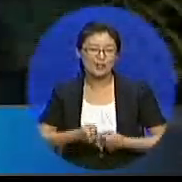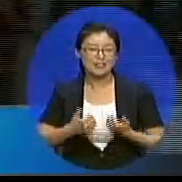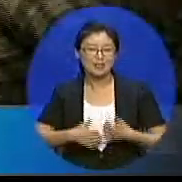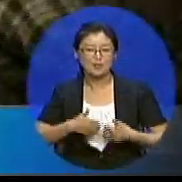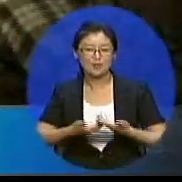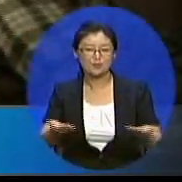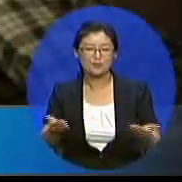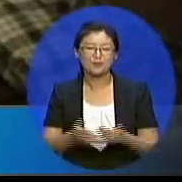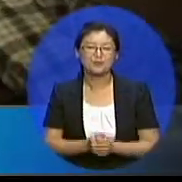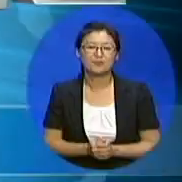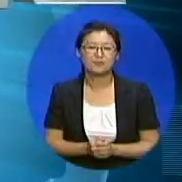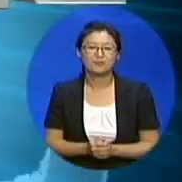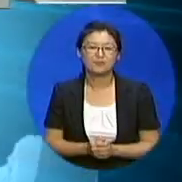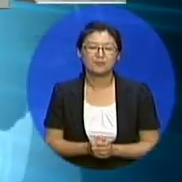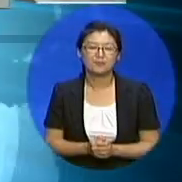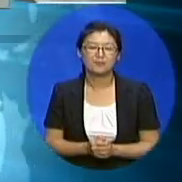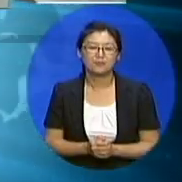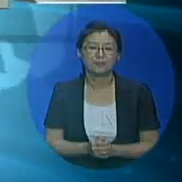보입니다.